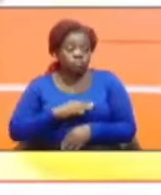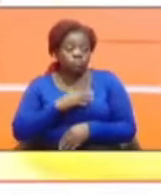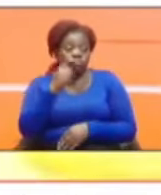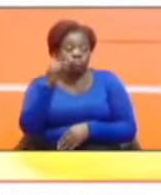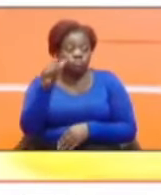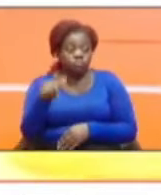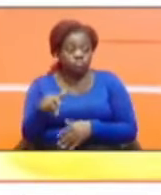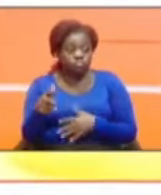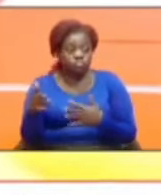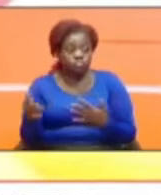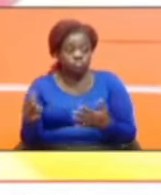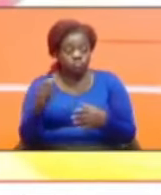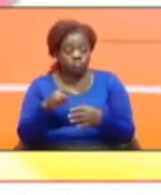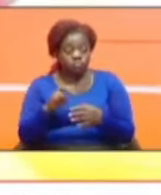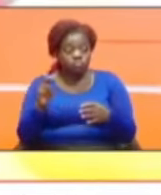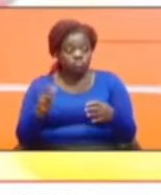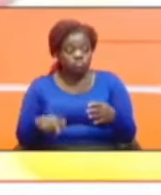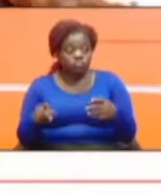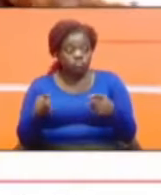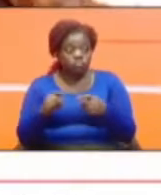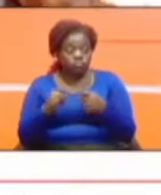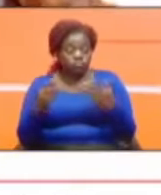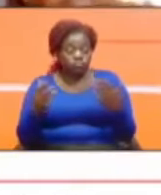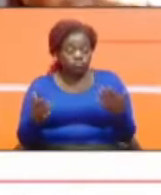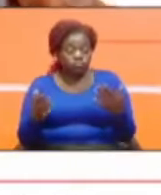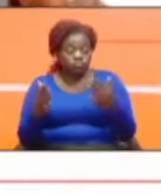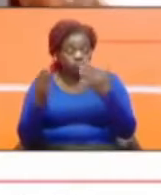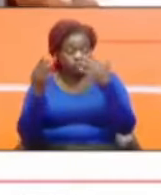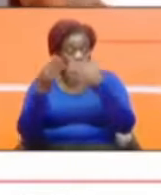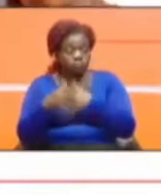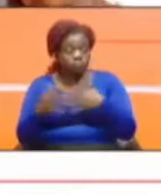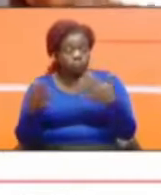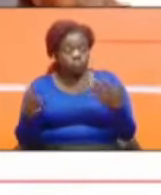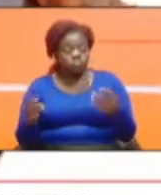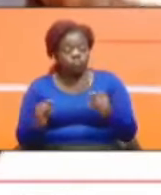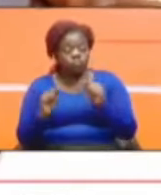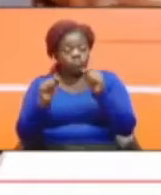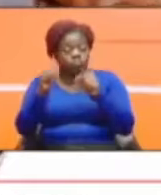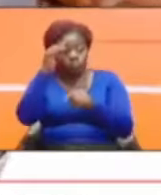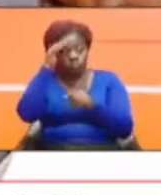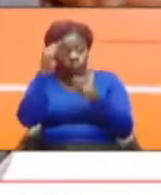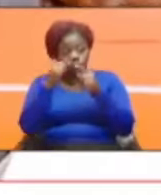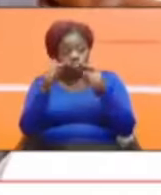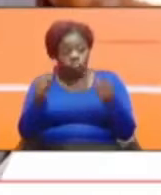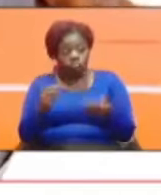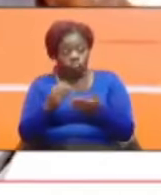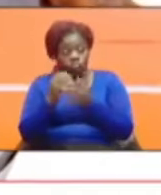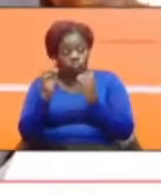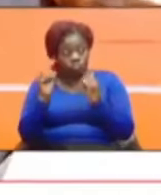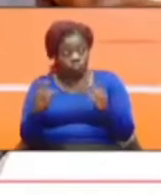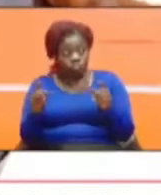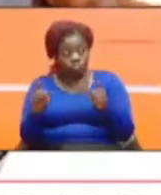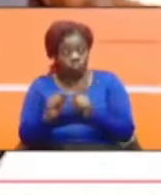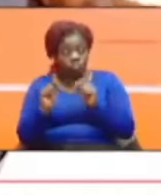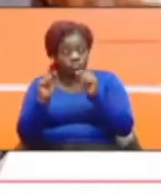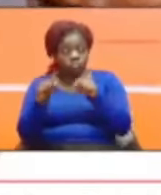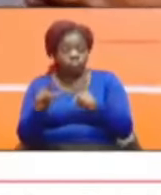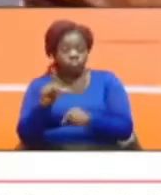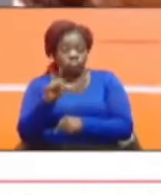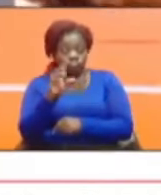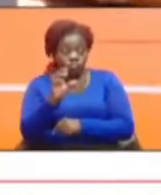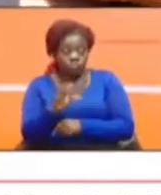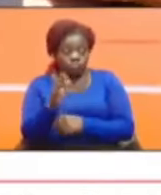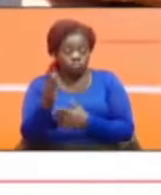ngono yamufulumiriza mu night nagadi adukide ku polisi omukikaje kasenge ncho kaneta myamba bwatiyo nagende wa